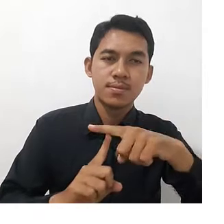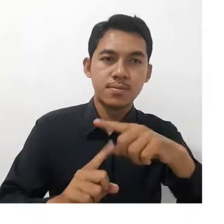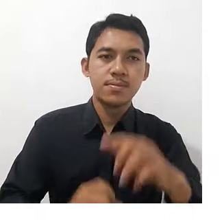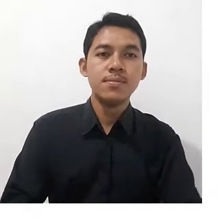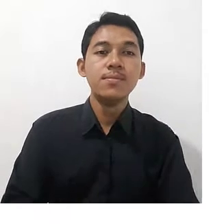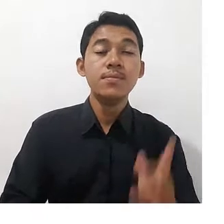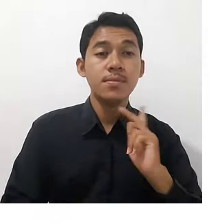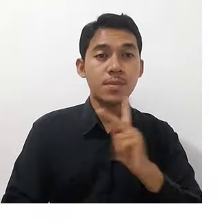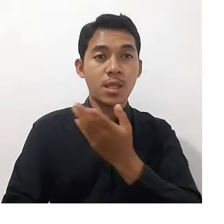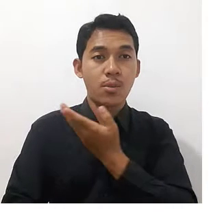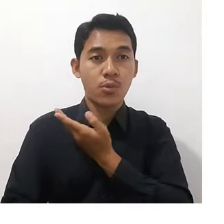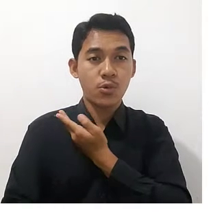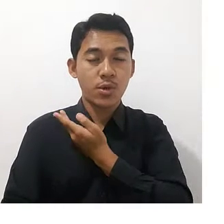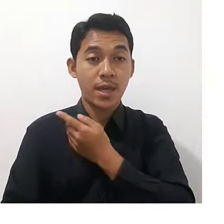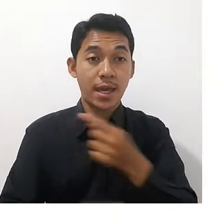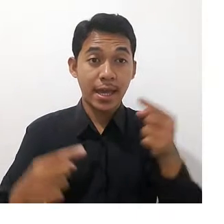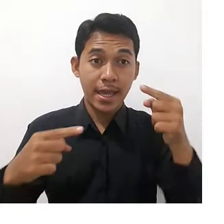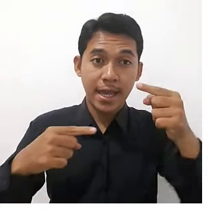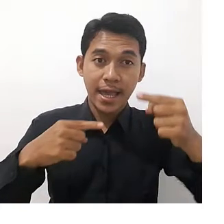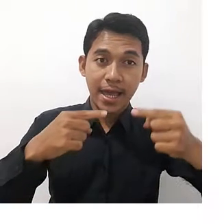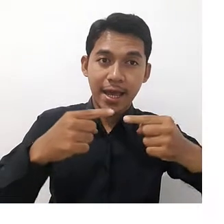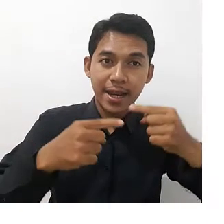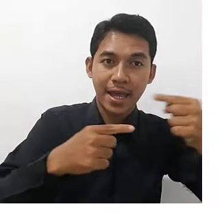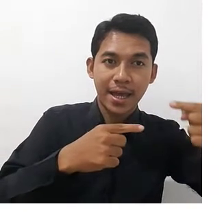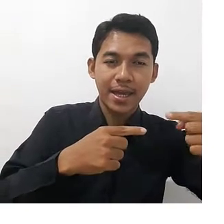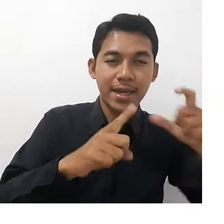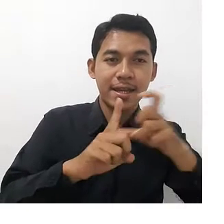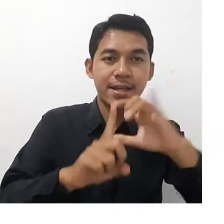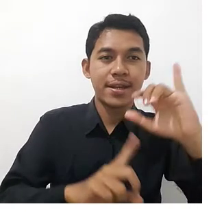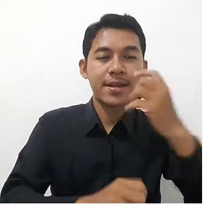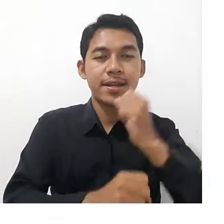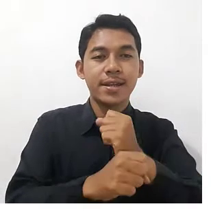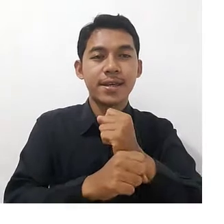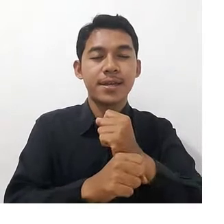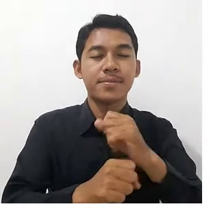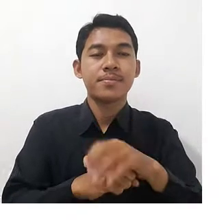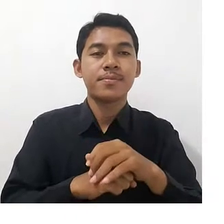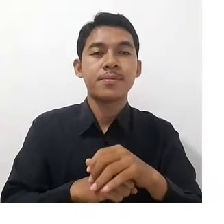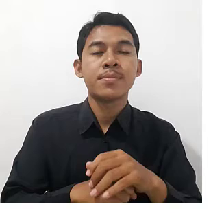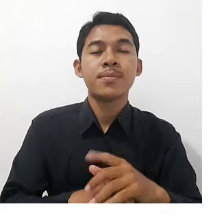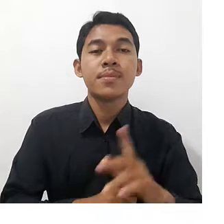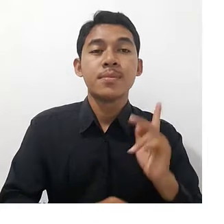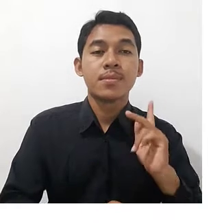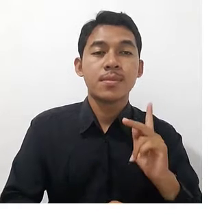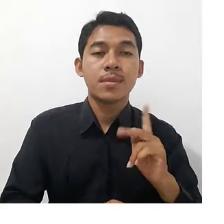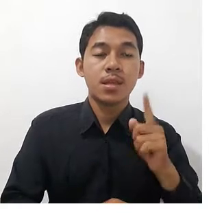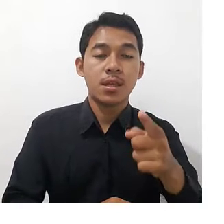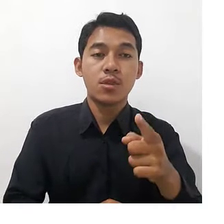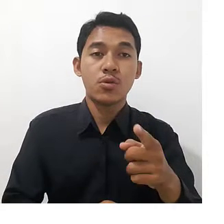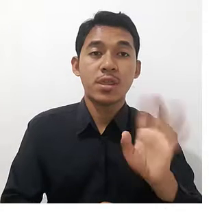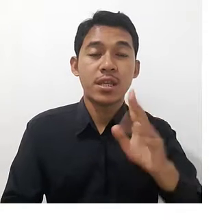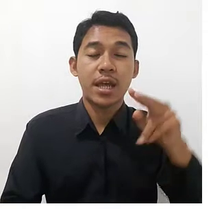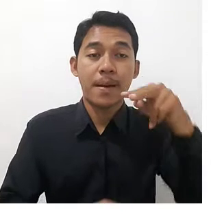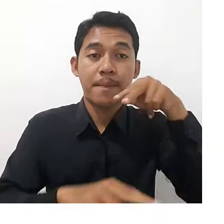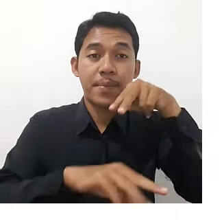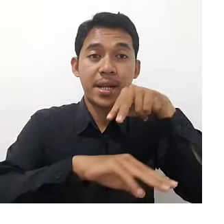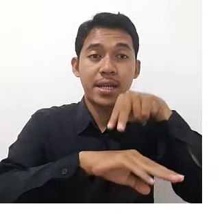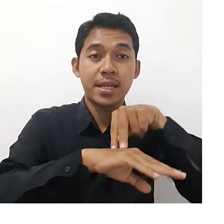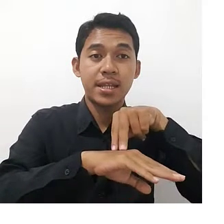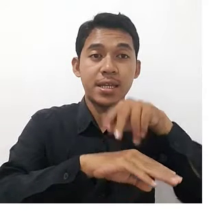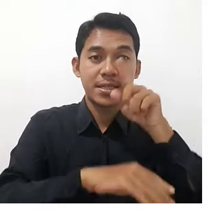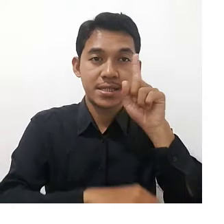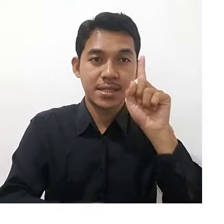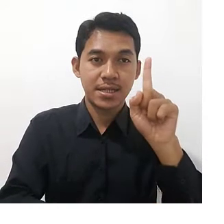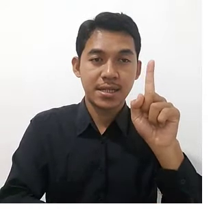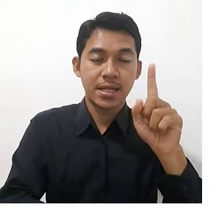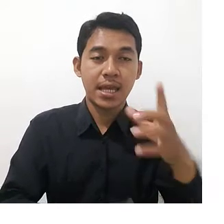sini kita punya rangkaian digital. Tadi kan kita bahas tentang rangkaian digital ya. Jadi rangkaian digital itu dia tuh nggak berdiri sendiri. Dia tuh